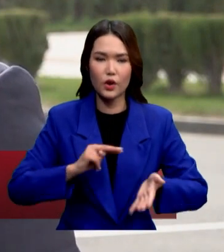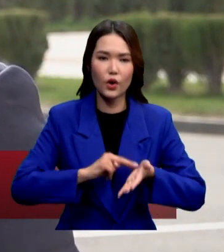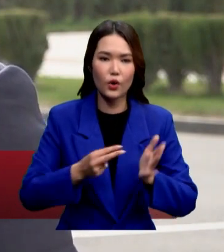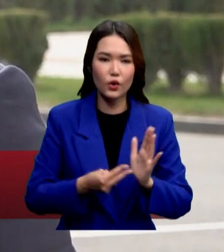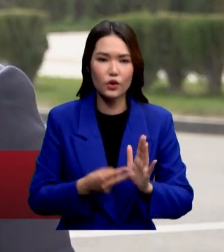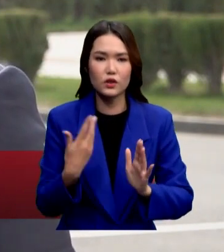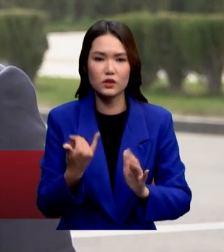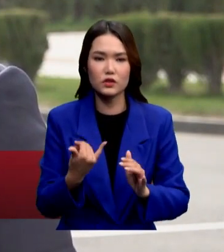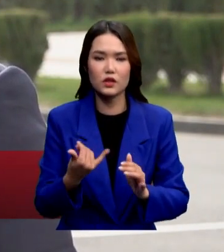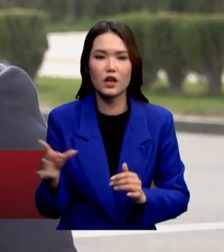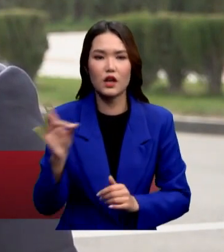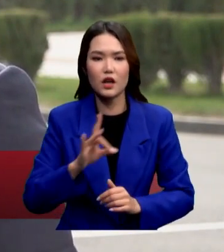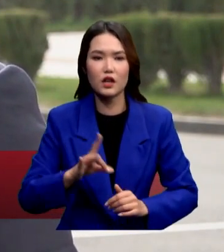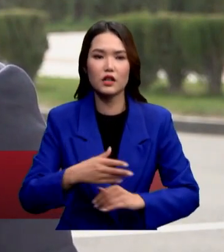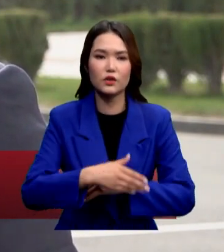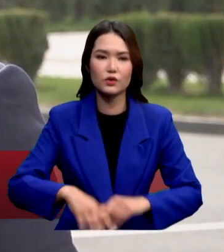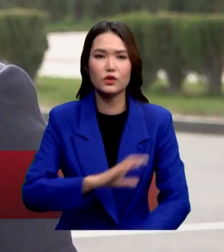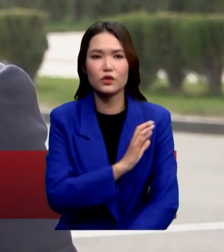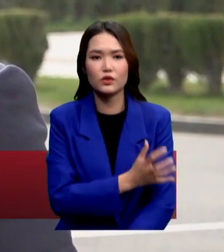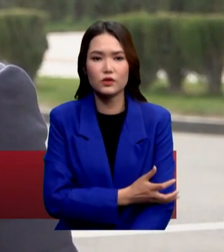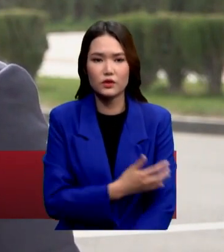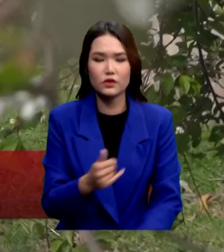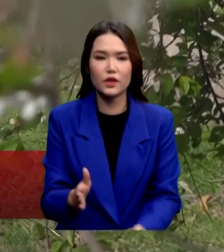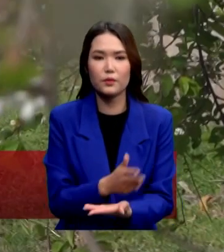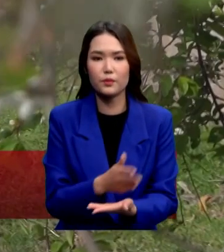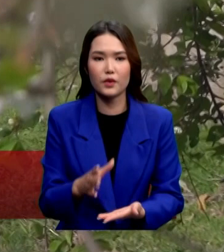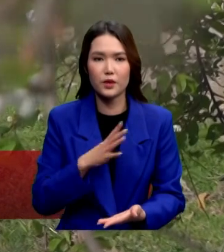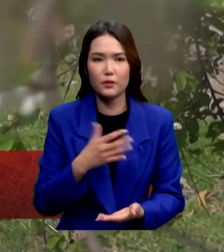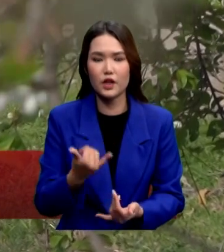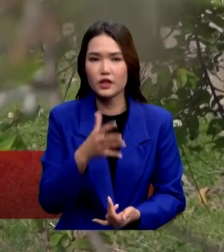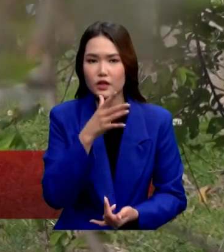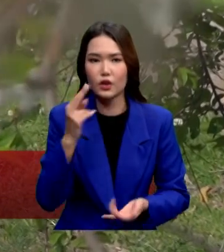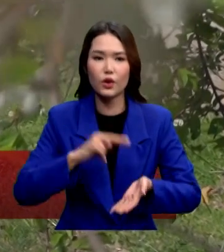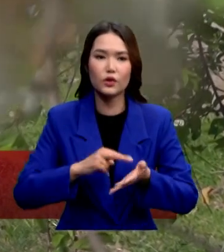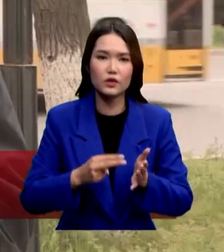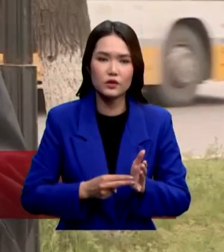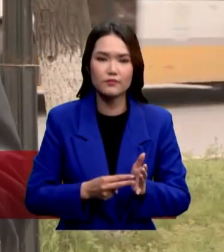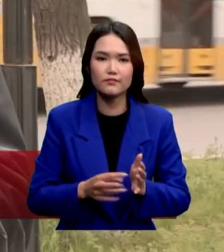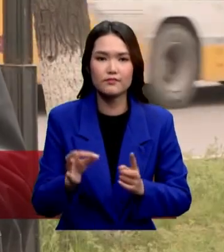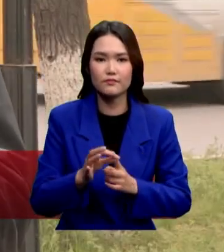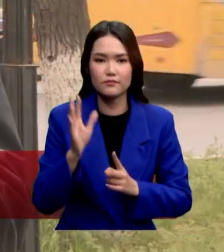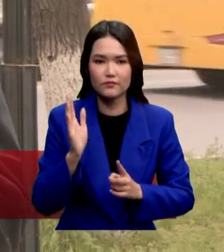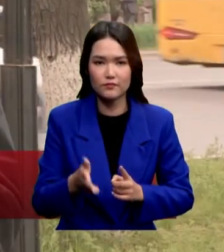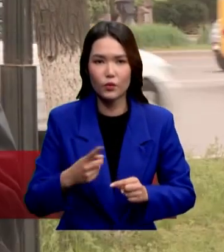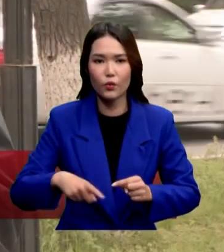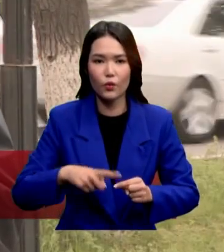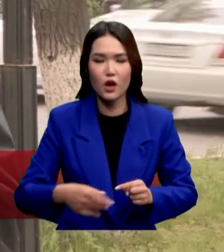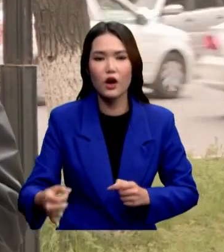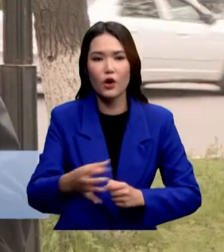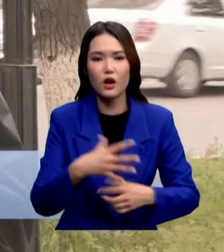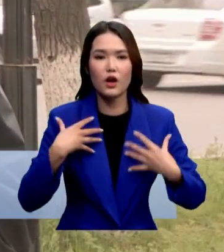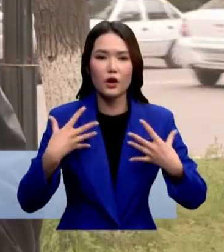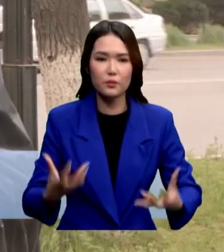Қазіргі таңда сол медициналық мекемелер түсетін жер телімі бөлінді. Алдағы уақытта құрылыс жоспарларын уже бастайтын болады. Облыстағы денсаулық сақтау